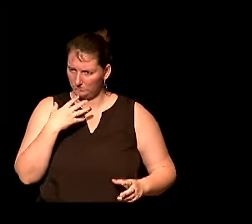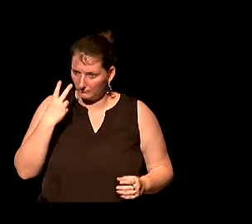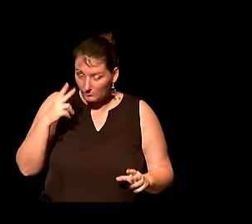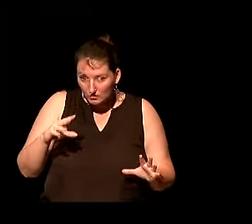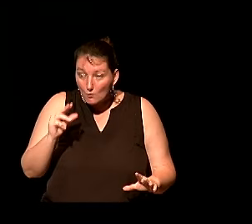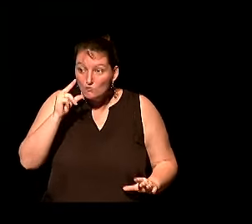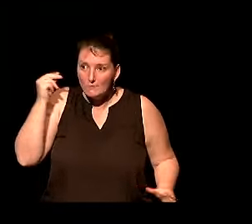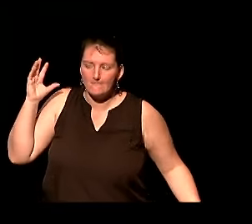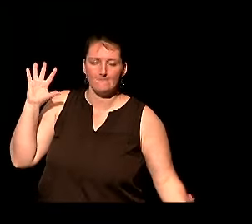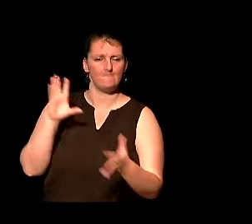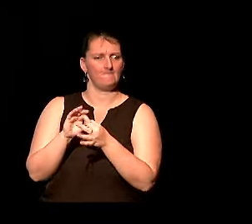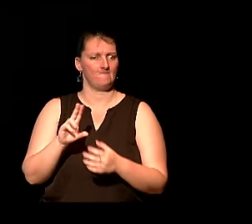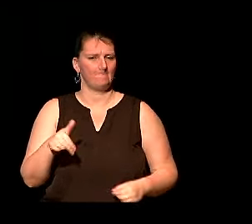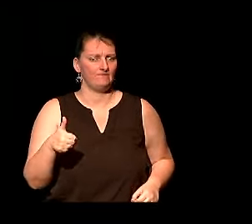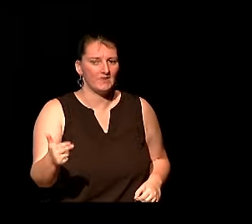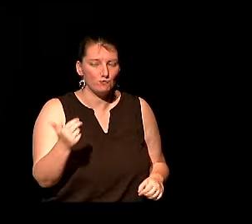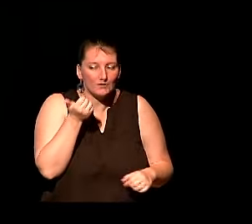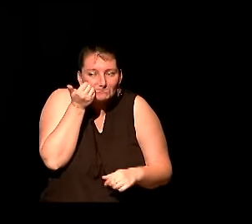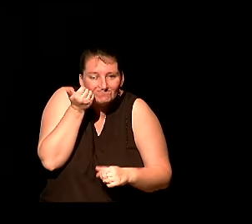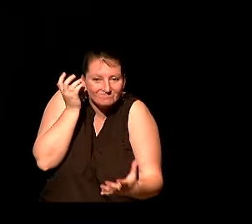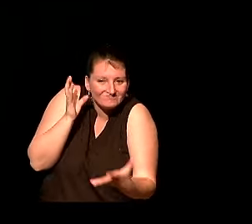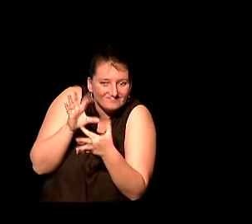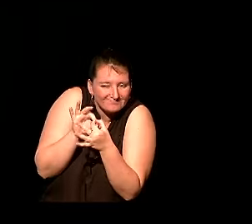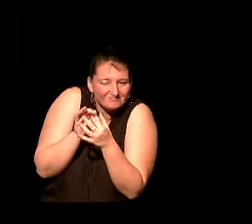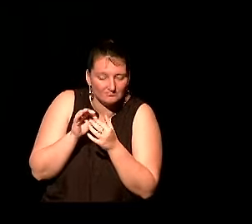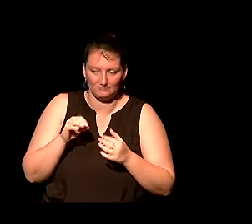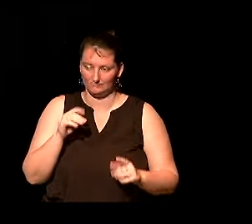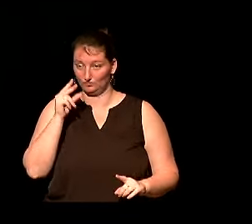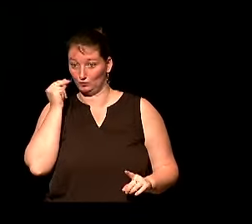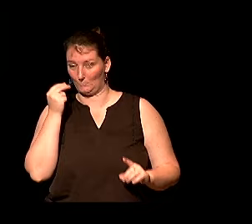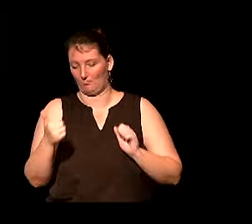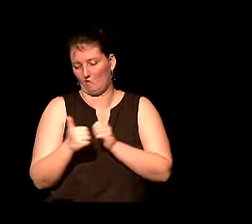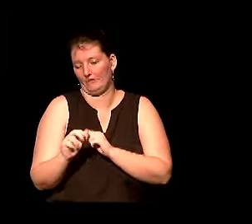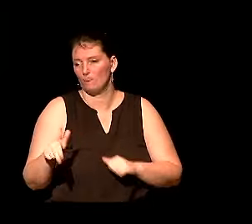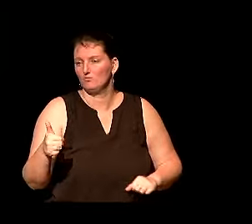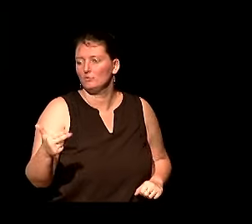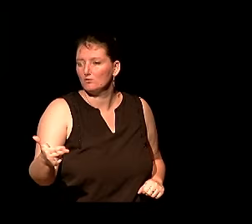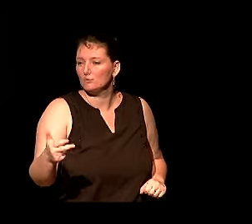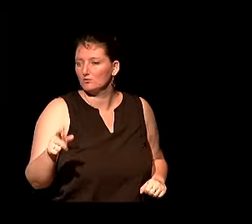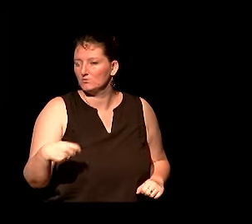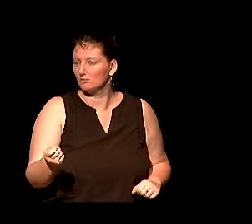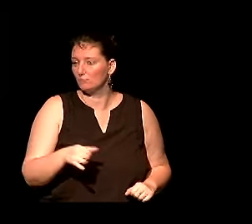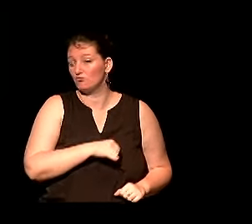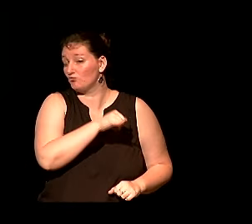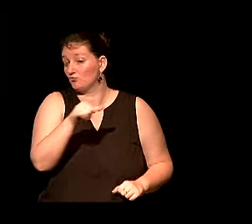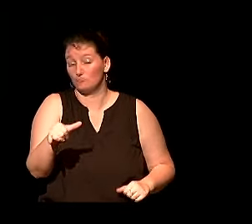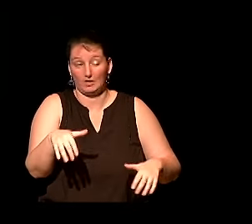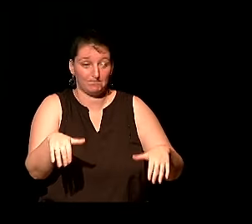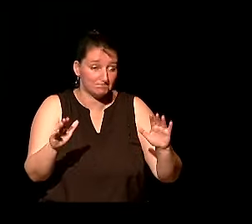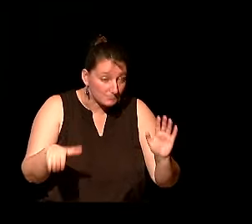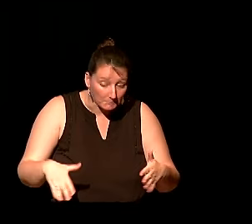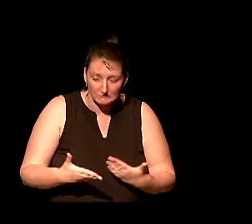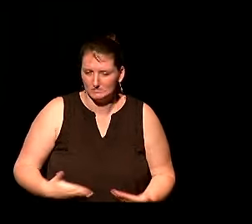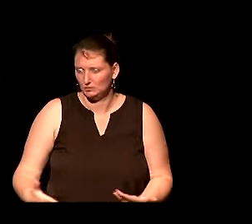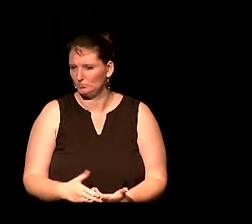cette humanité, cette tendresse secrète que garderait l'homme, la nature pour l'homme jusqu'en ses plus rudes épreuves